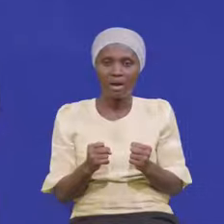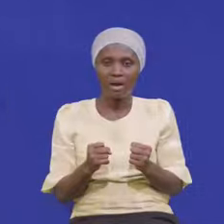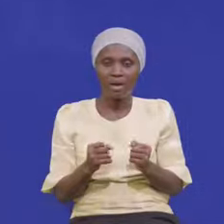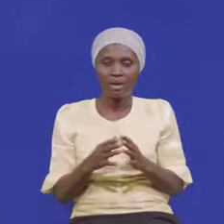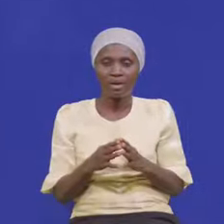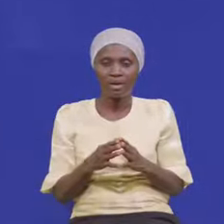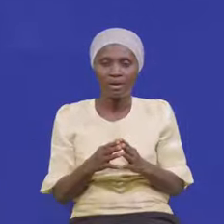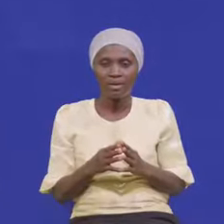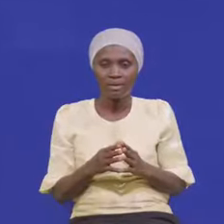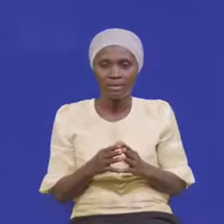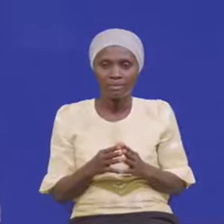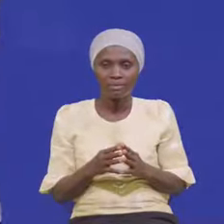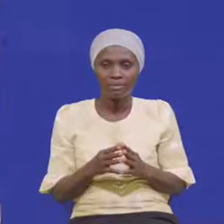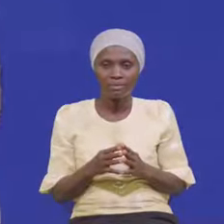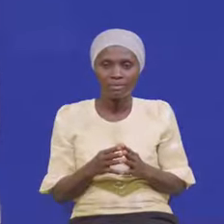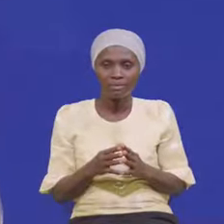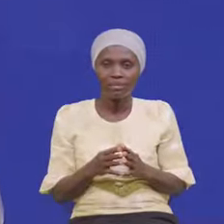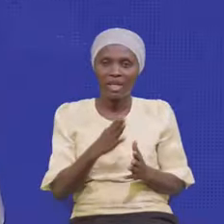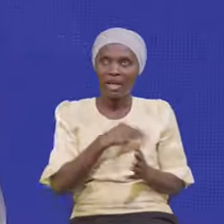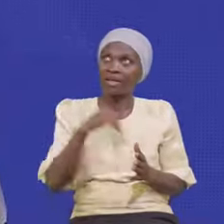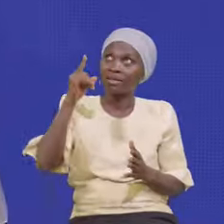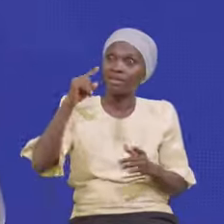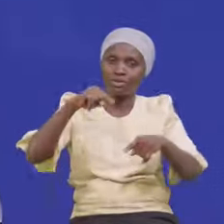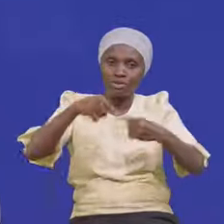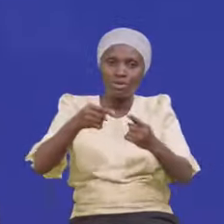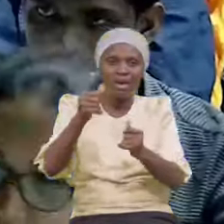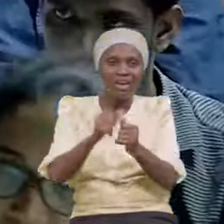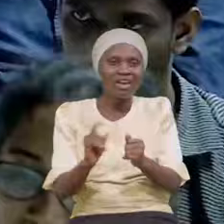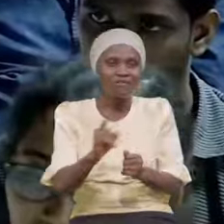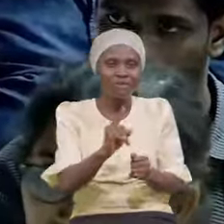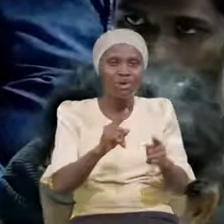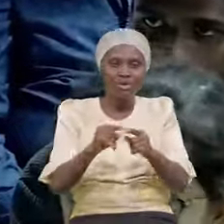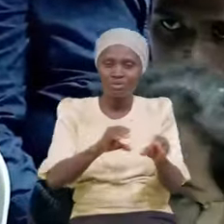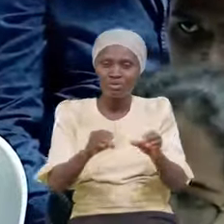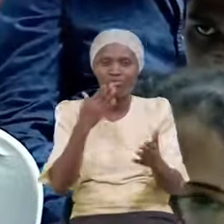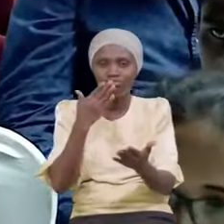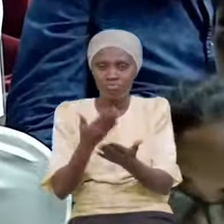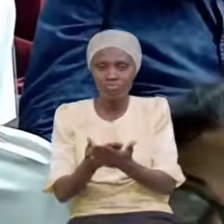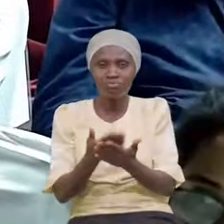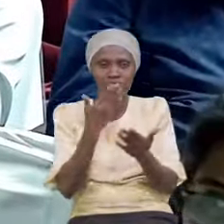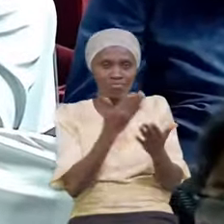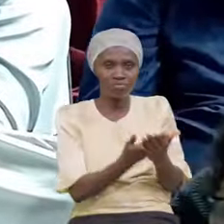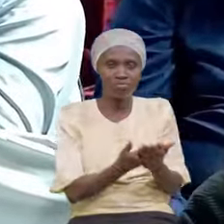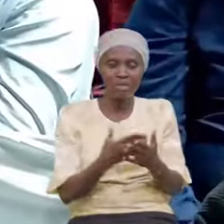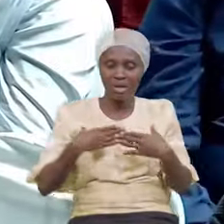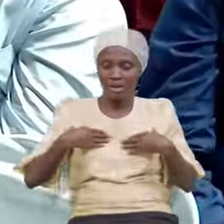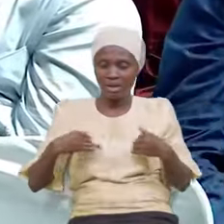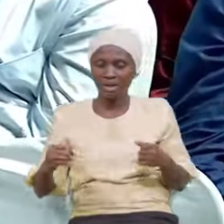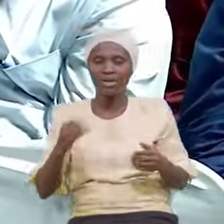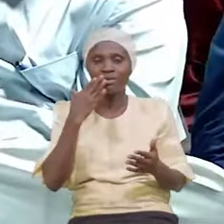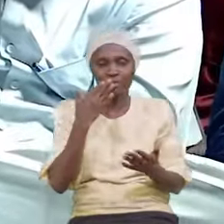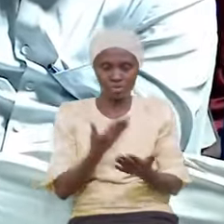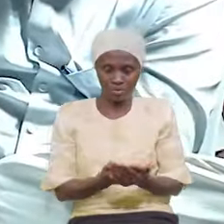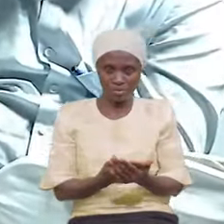చేతను శక్తి చేతను అభిషేకించాడు. And he went about doing good. ఆయన మేలు చేయుచు సంచరించాడు. Healing is good.